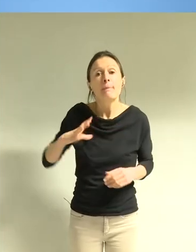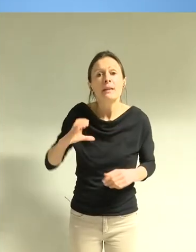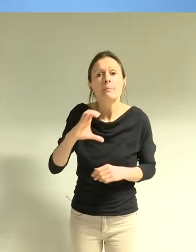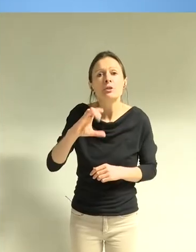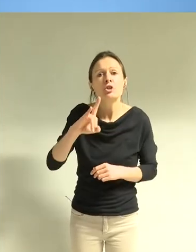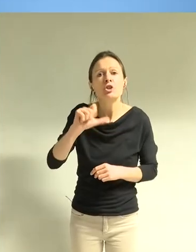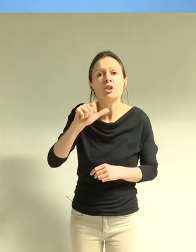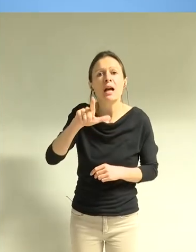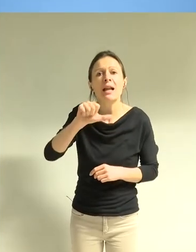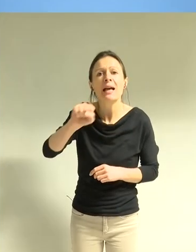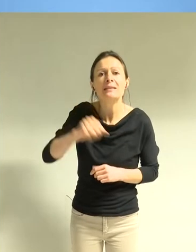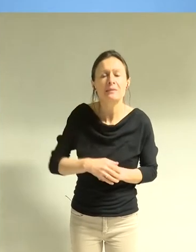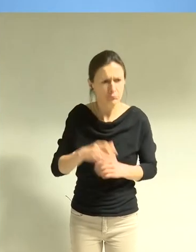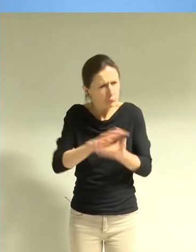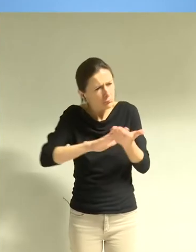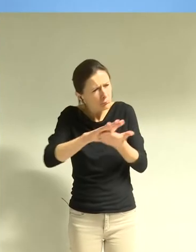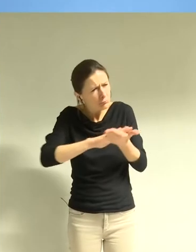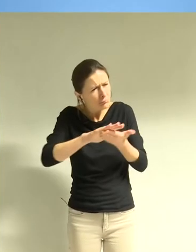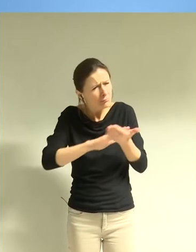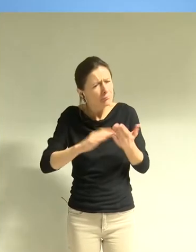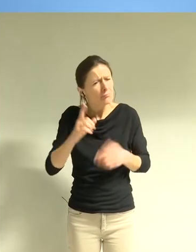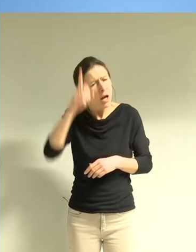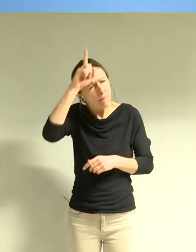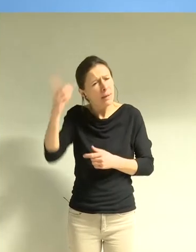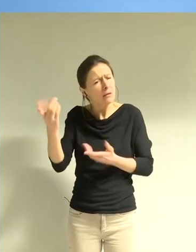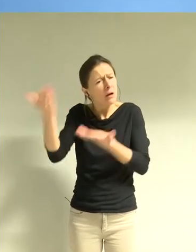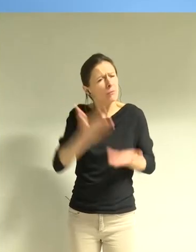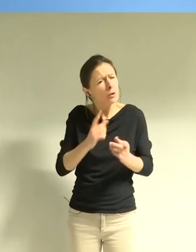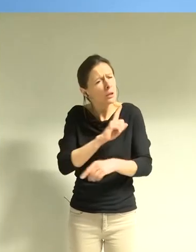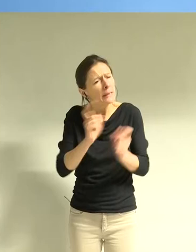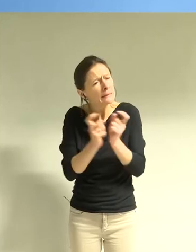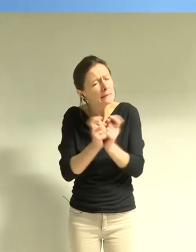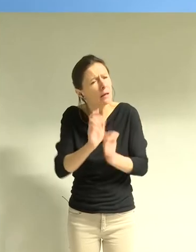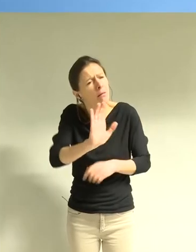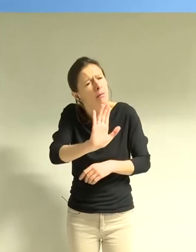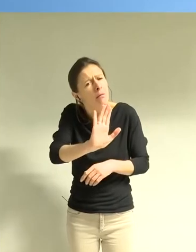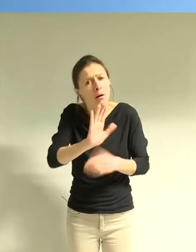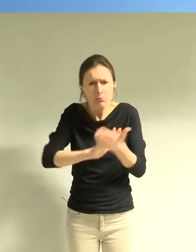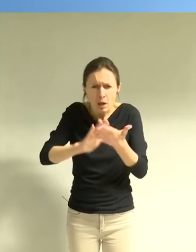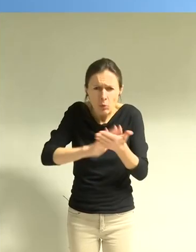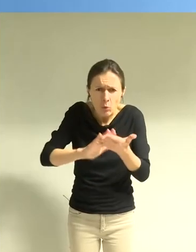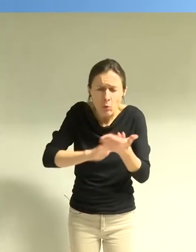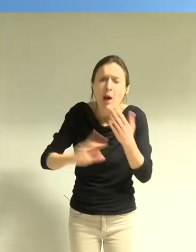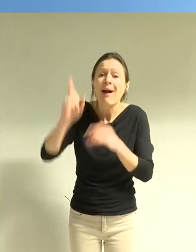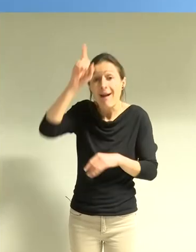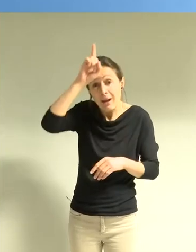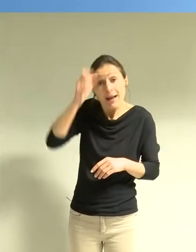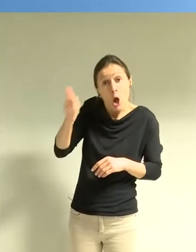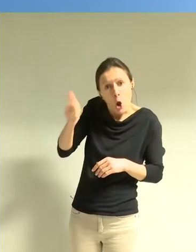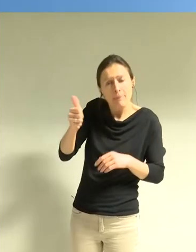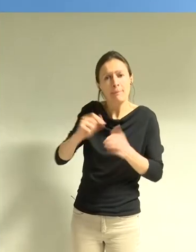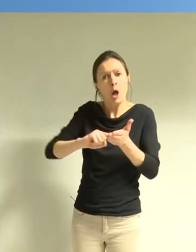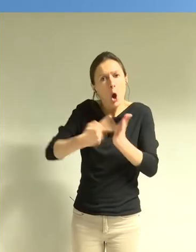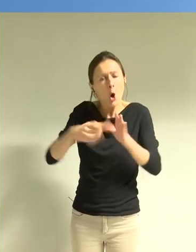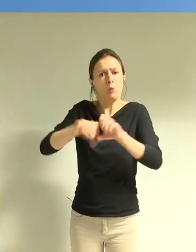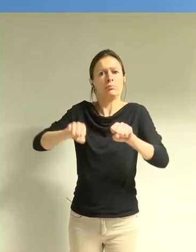on importe l'électricité d'allemagne je rappelle que l'allemagne a c'est c'est l'allemagne qui a ré activer les centrales à charbon